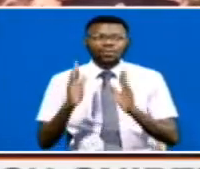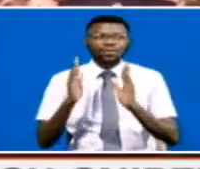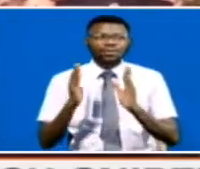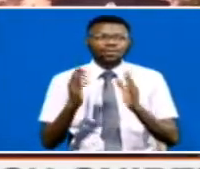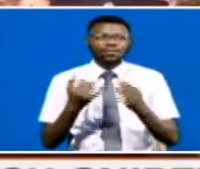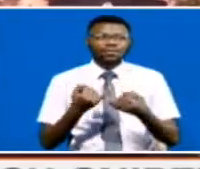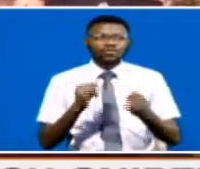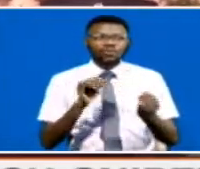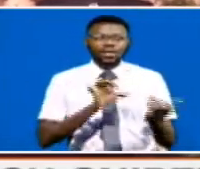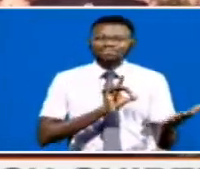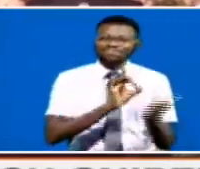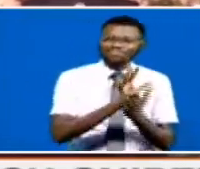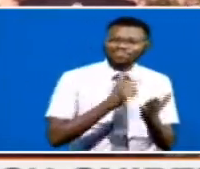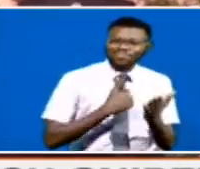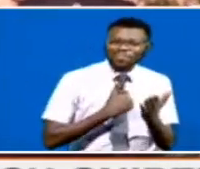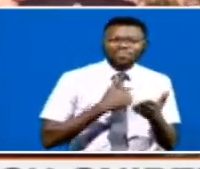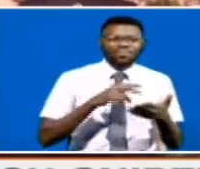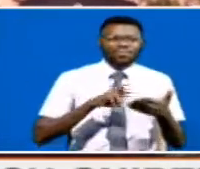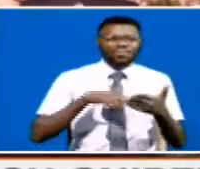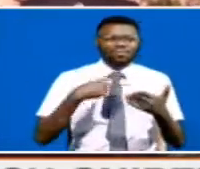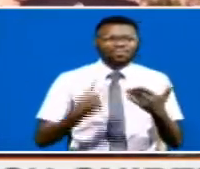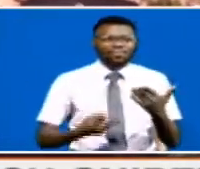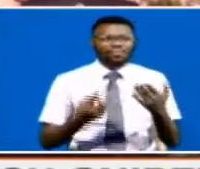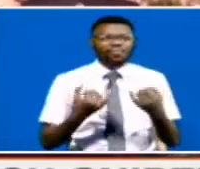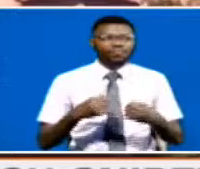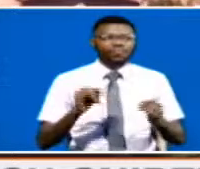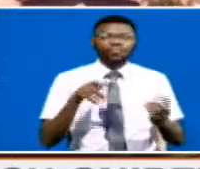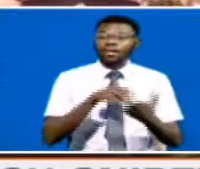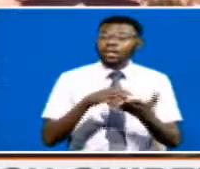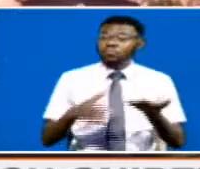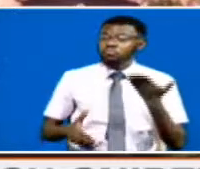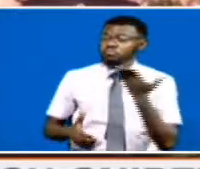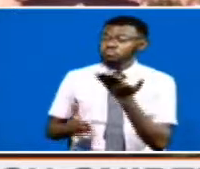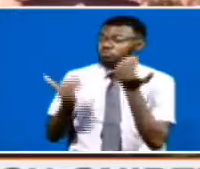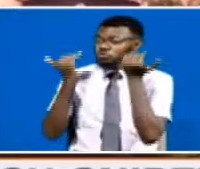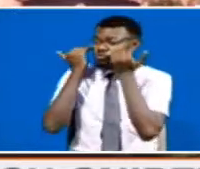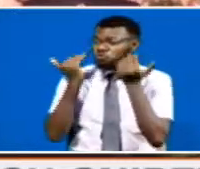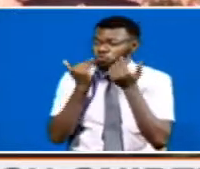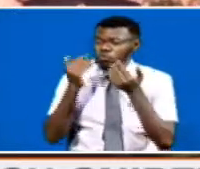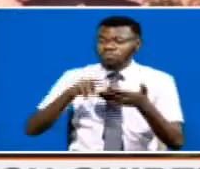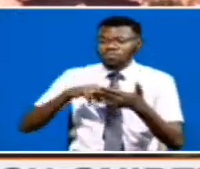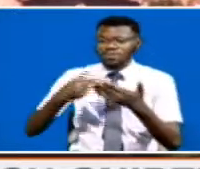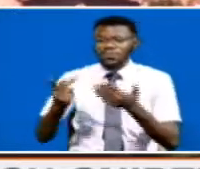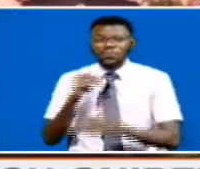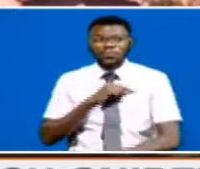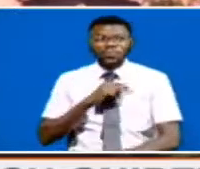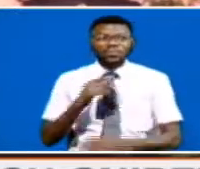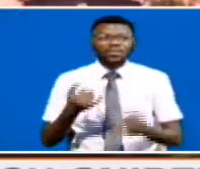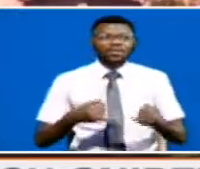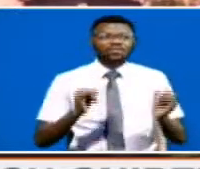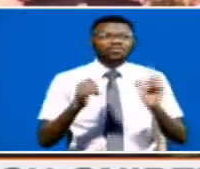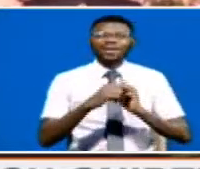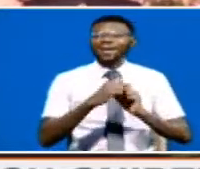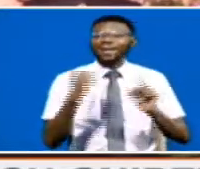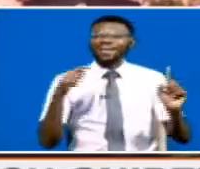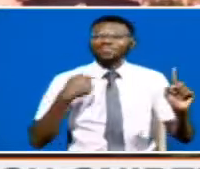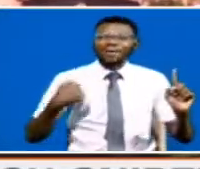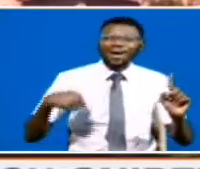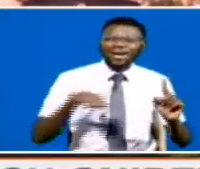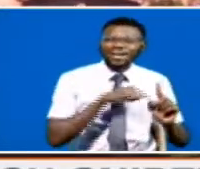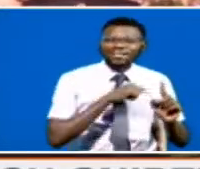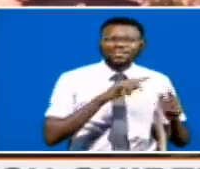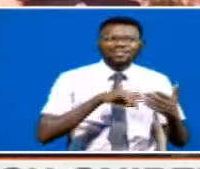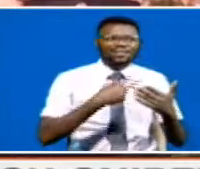Wamejaribu impeachment, wameshindwa. Wamejaribu cases, wameshindwa. Wamejaribu kututoa uhai, wameshindwa.